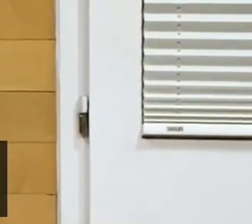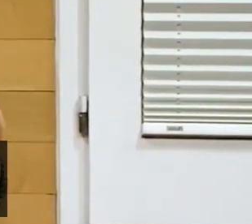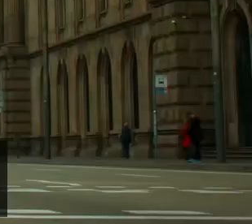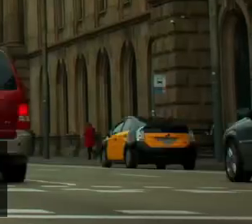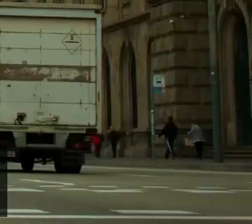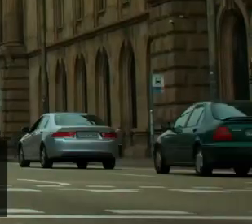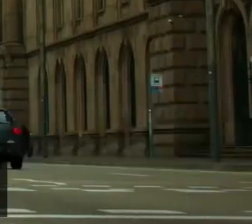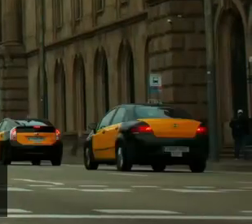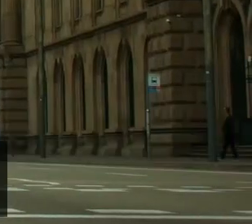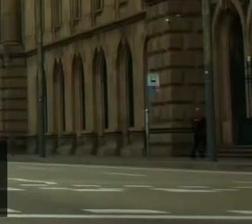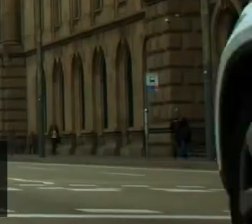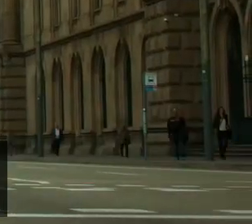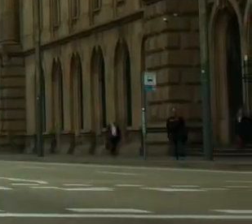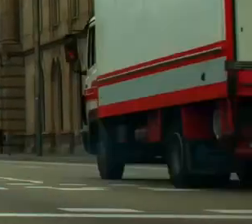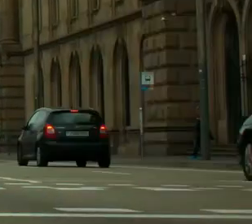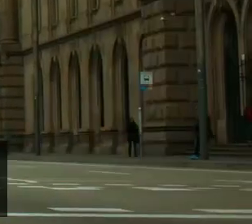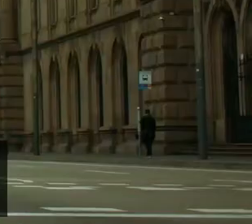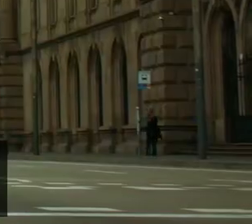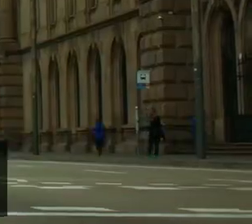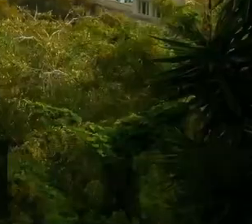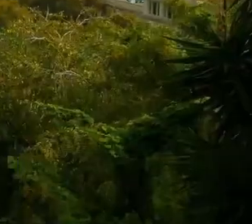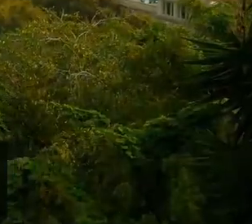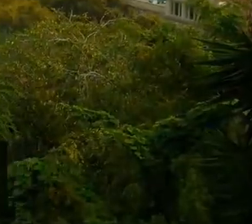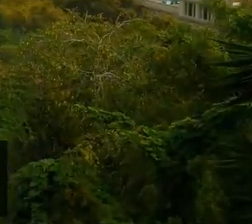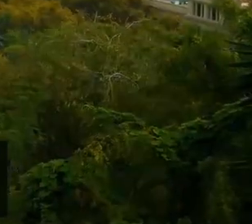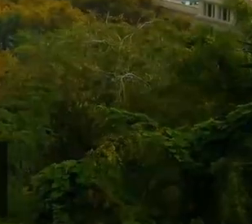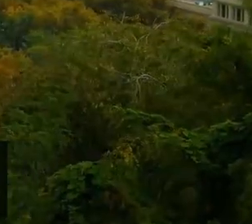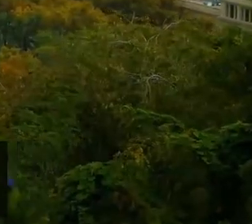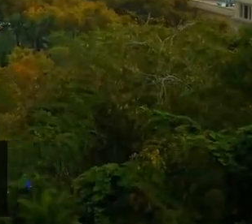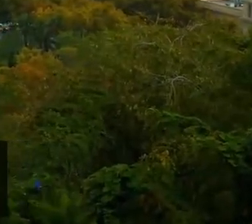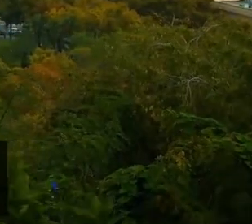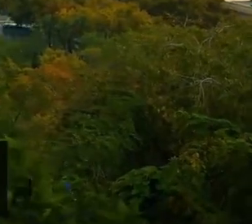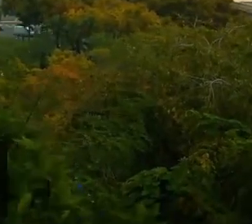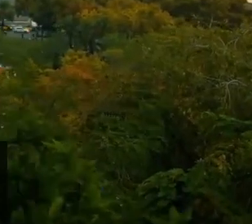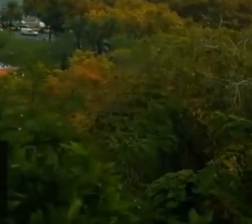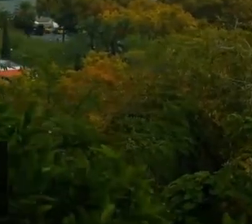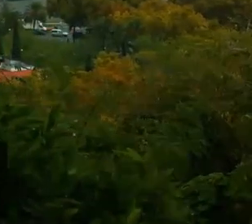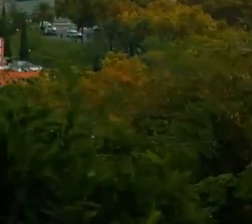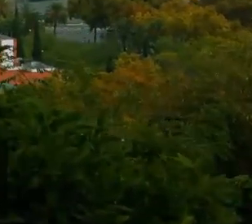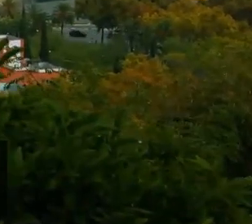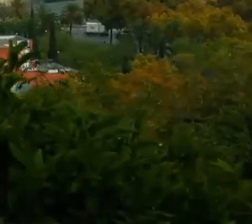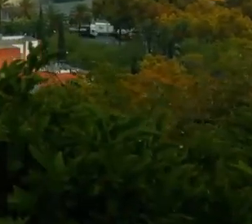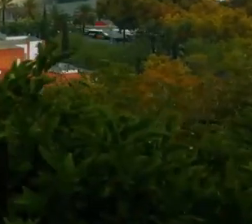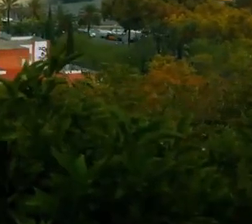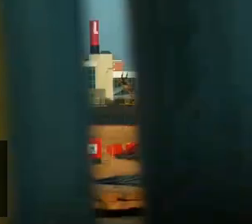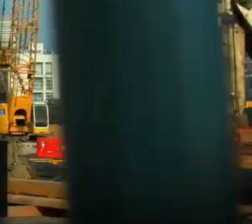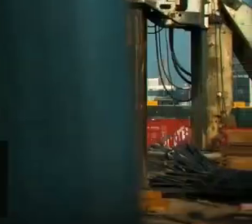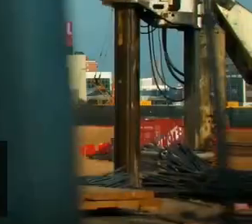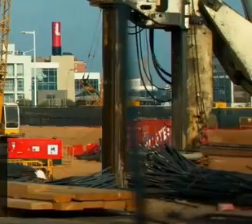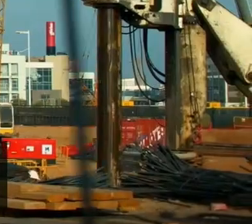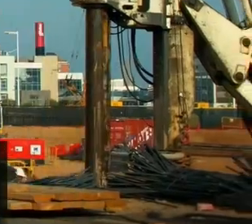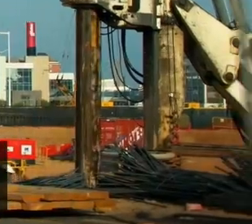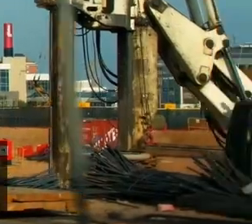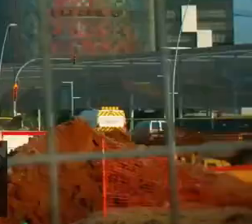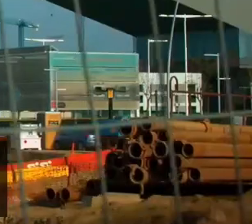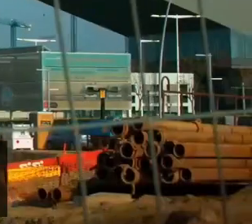Com planifiquem les grans estructures de la infraestructura, des de la perspectiva de la vulnerabilitat, des de la perspectiva dels serveis, de